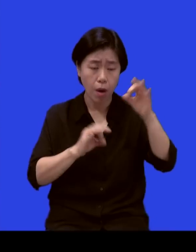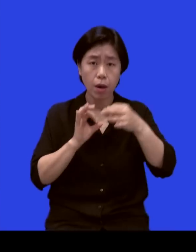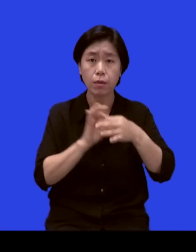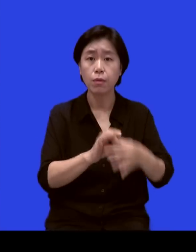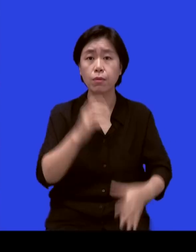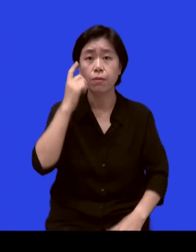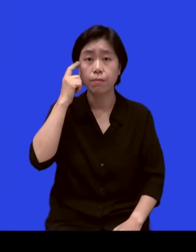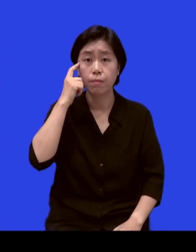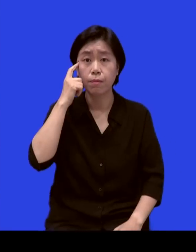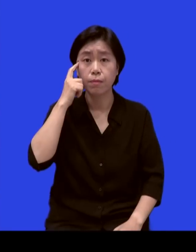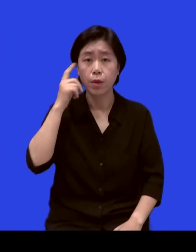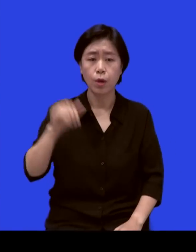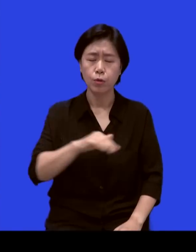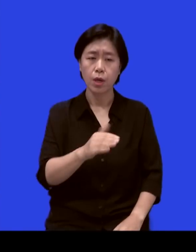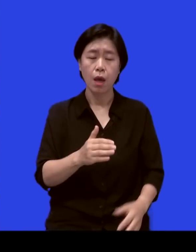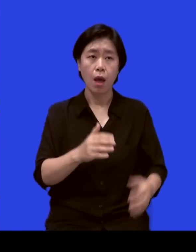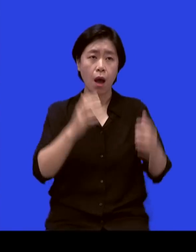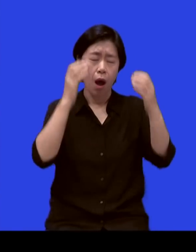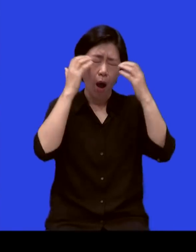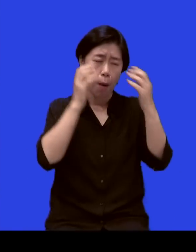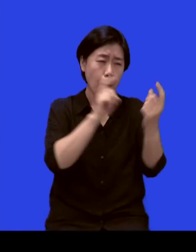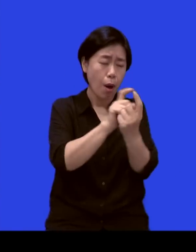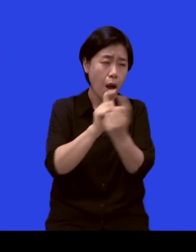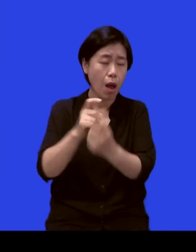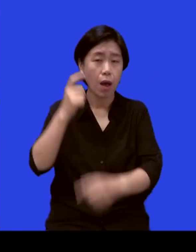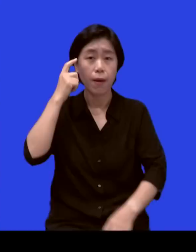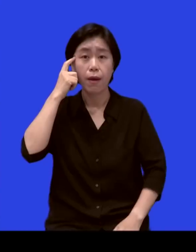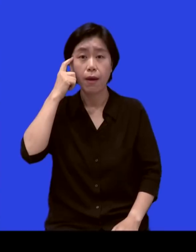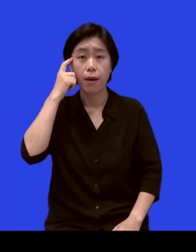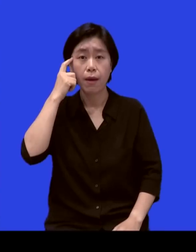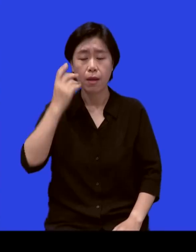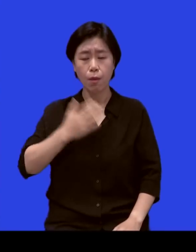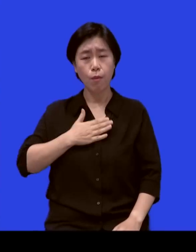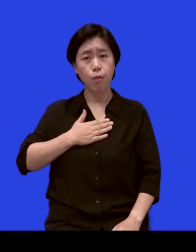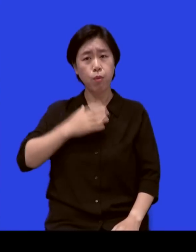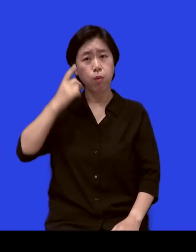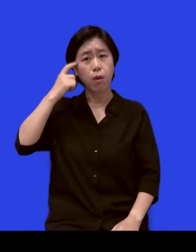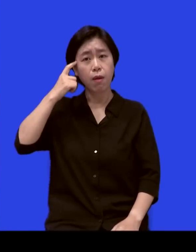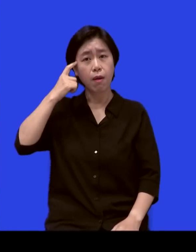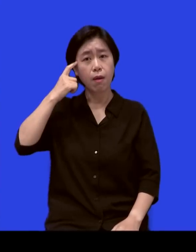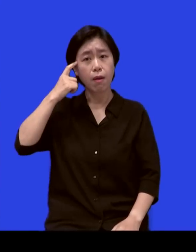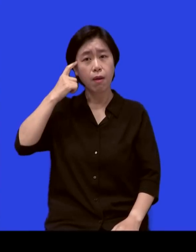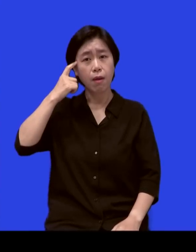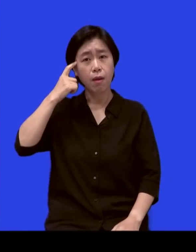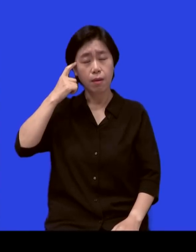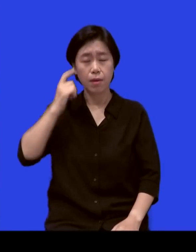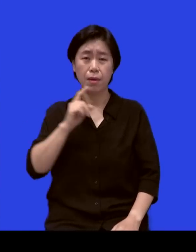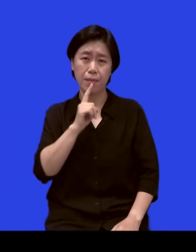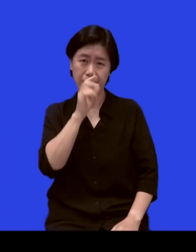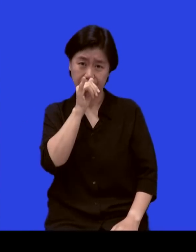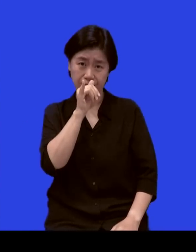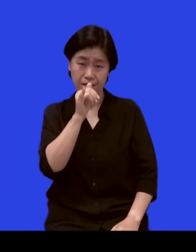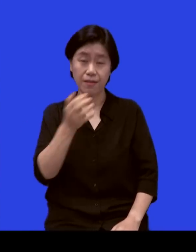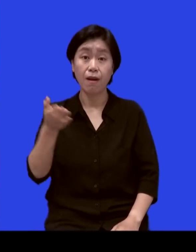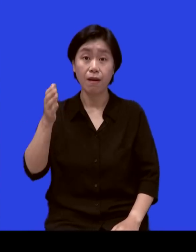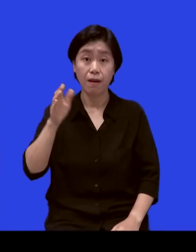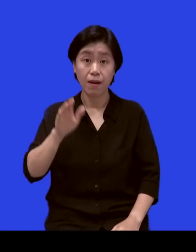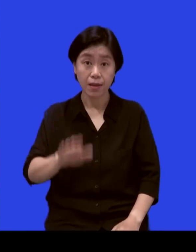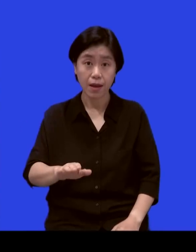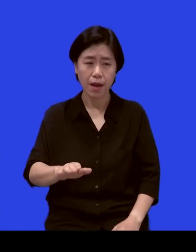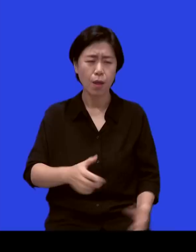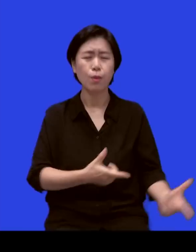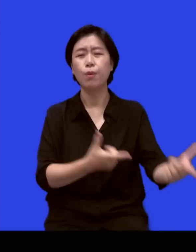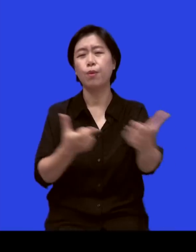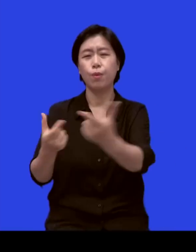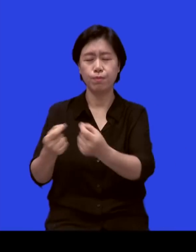우리 가족에게 왜 이런 일들이 계속 생겨날까? 왜 나에게? 라고 우리가 기도를 하지만 네. 네. 아니요. 다 겪고